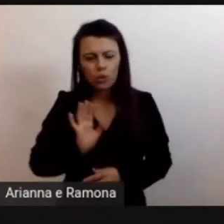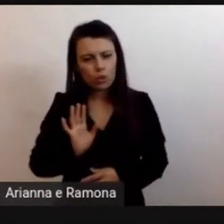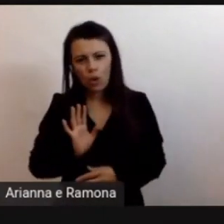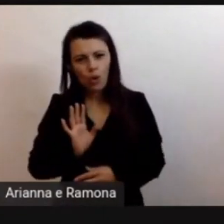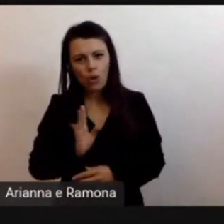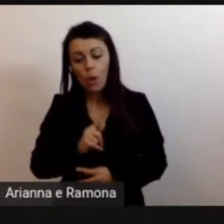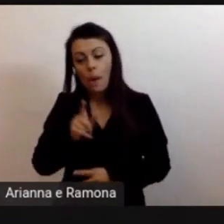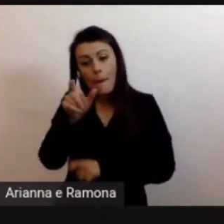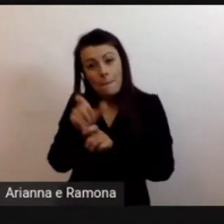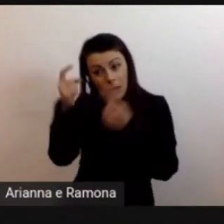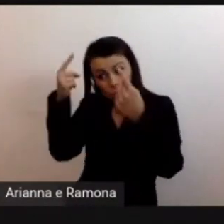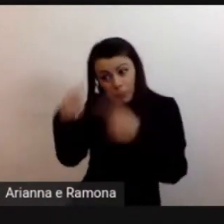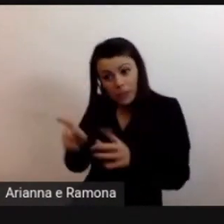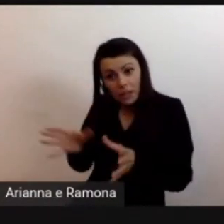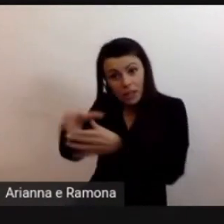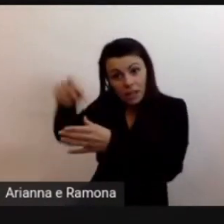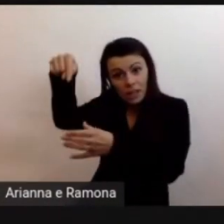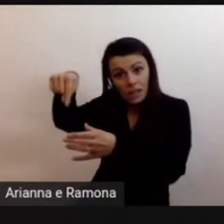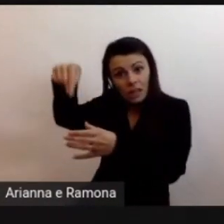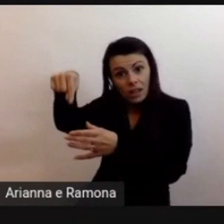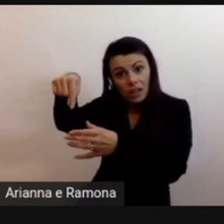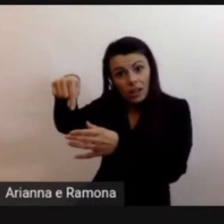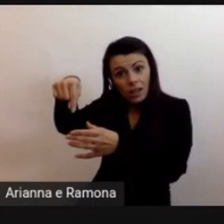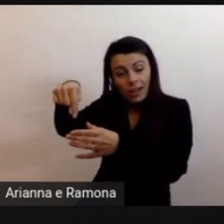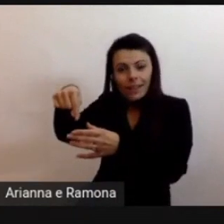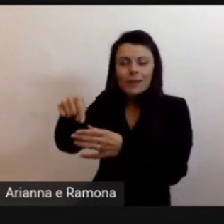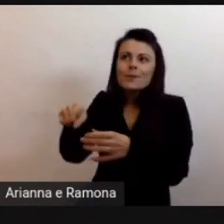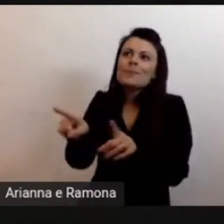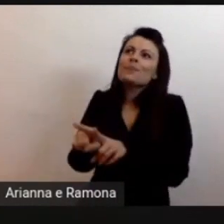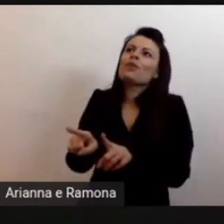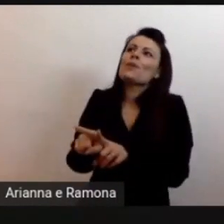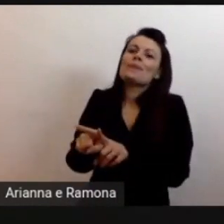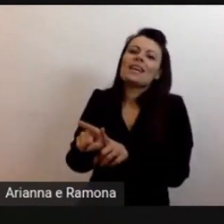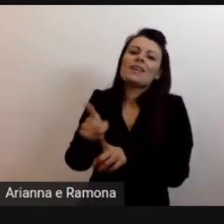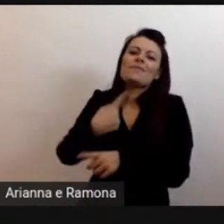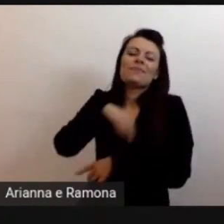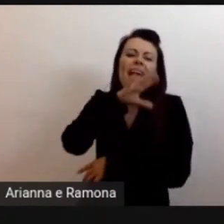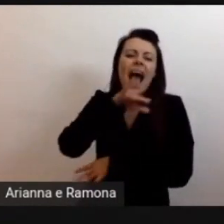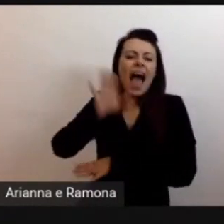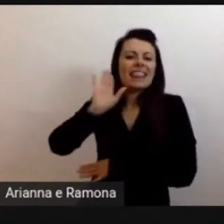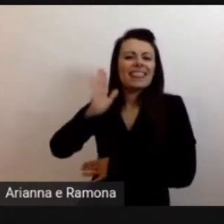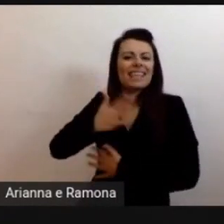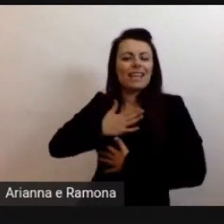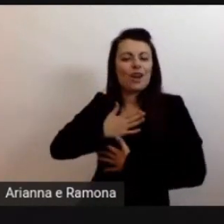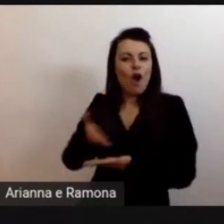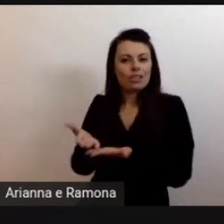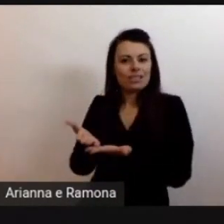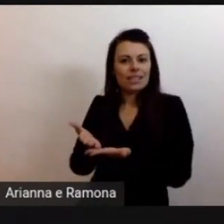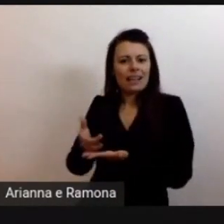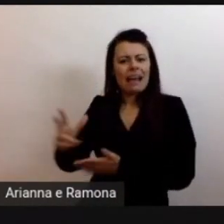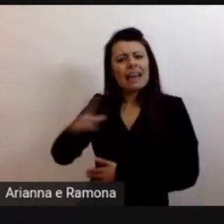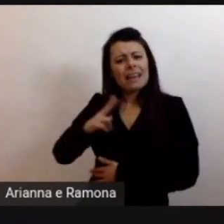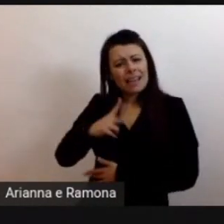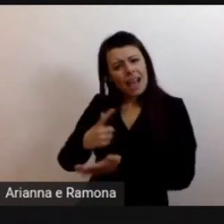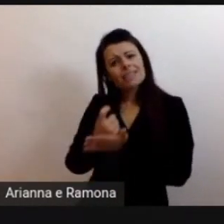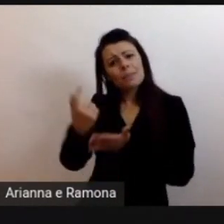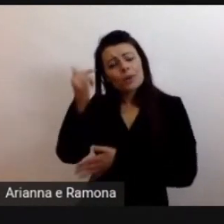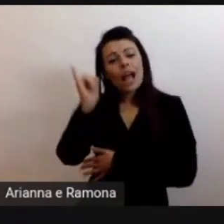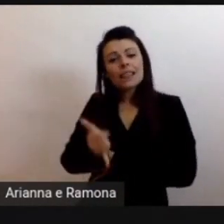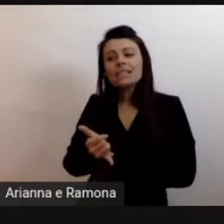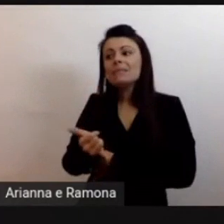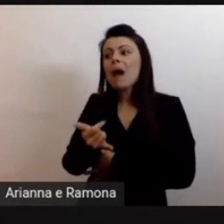questa gente da questi nostri antichi la ricchezza sia importante ma non per